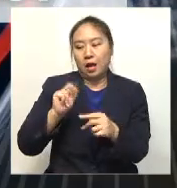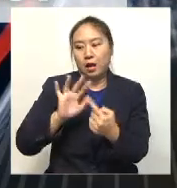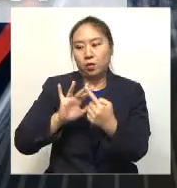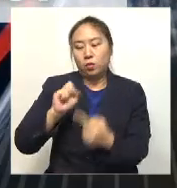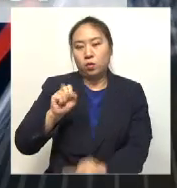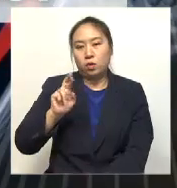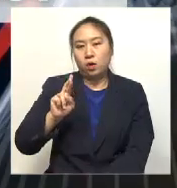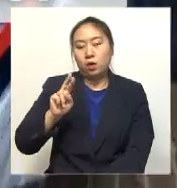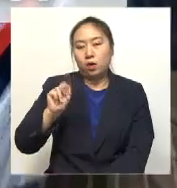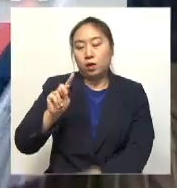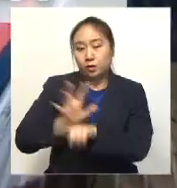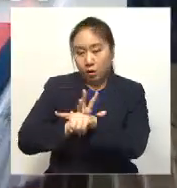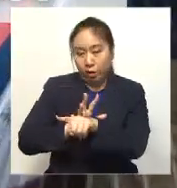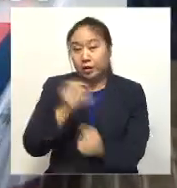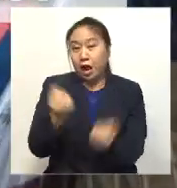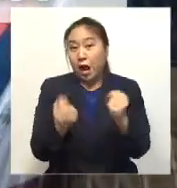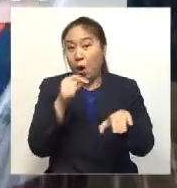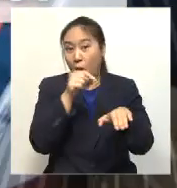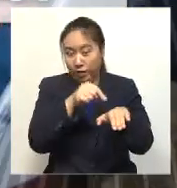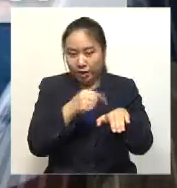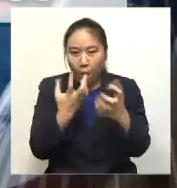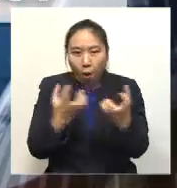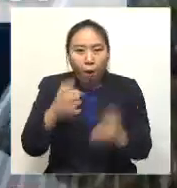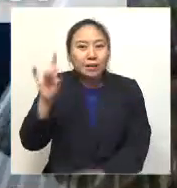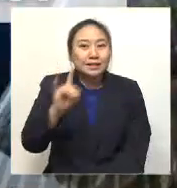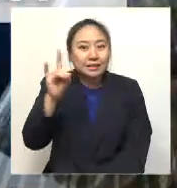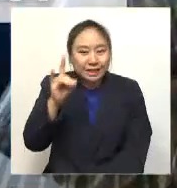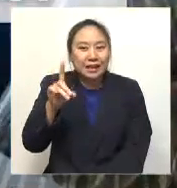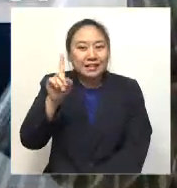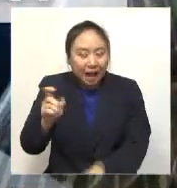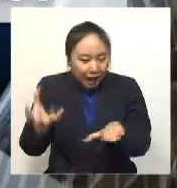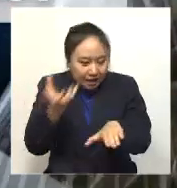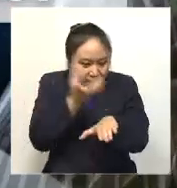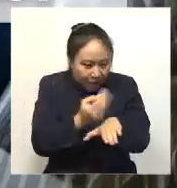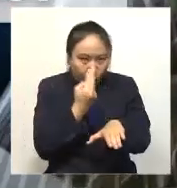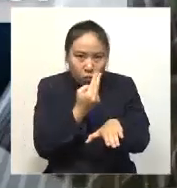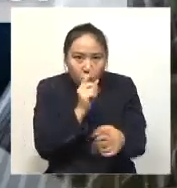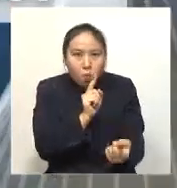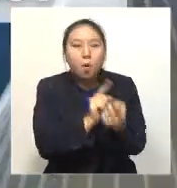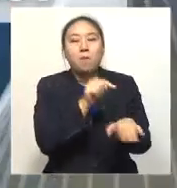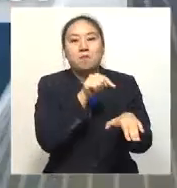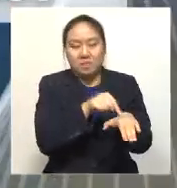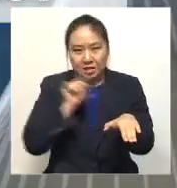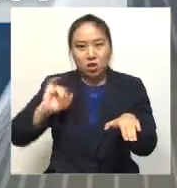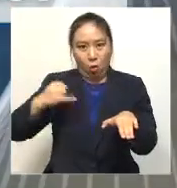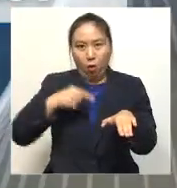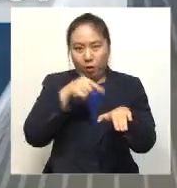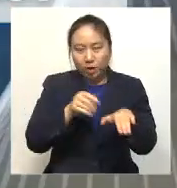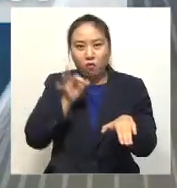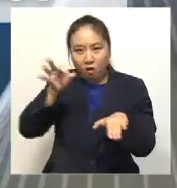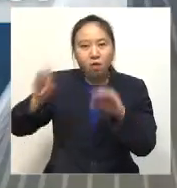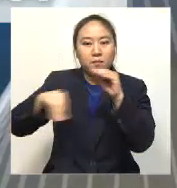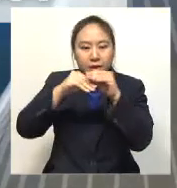ที่อส.ที่พบซากสัตว์ป่าในรถอันนี้โดนข้อหาครอบครองซากสัตว์ป่าต่างหากอีกด้วยนะคะส่วนกรณีที่กลุ่ม